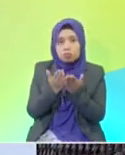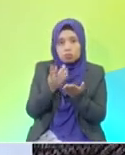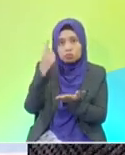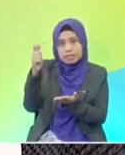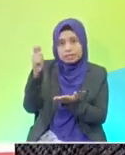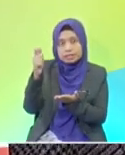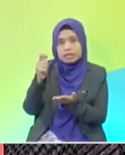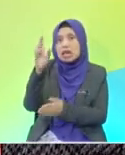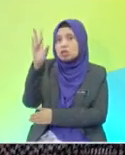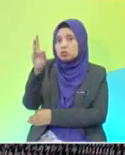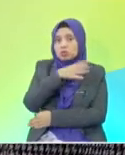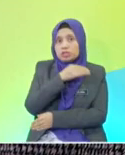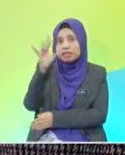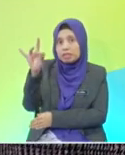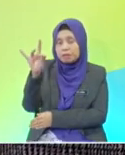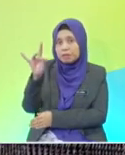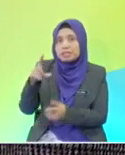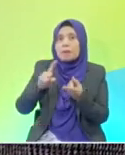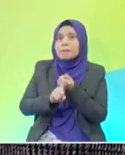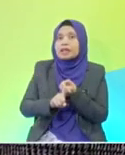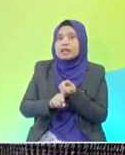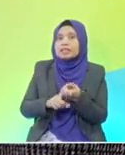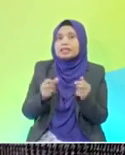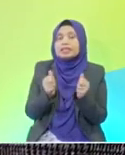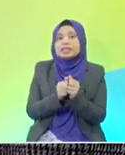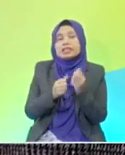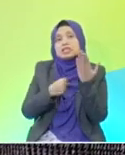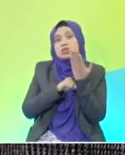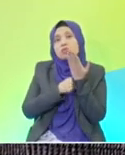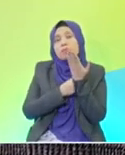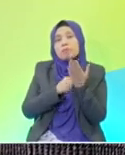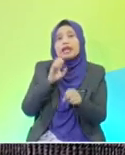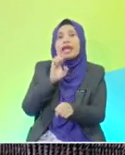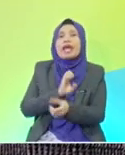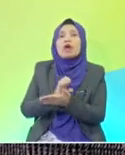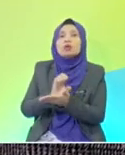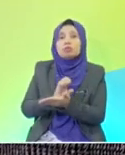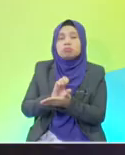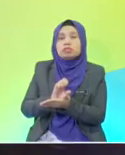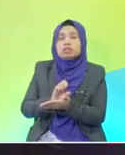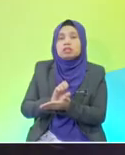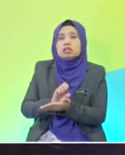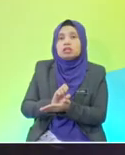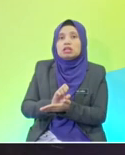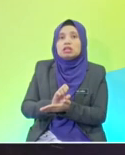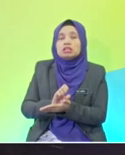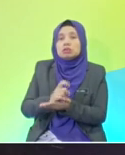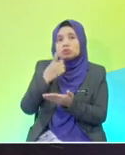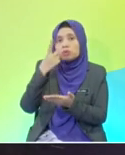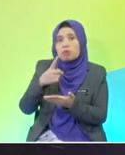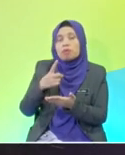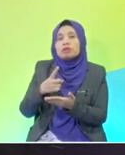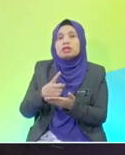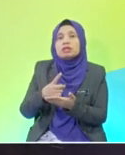78 memang kita belajar berkaitan dengan sumber ekonomi so untuk calon makin menjawab soal ini